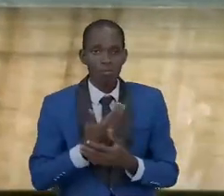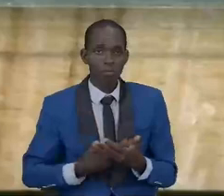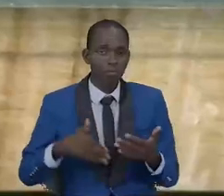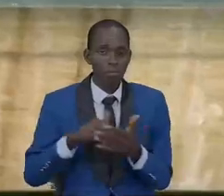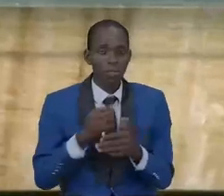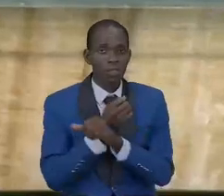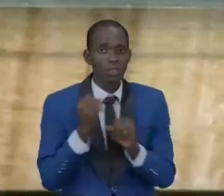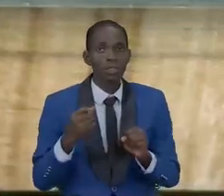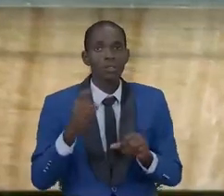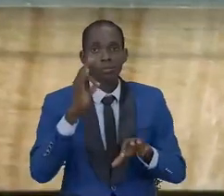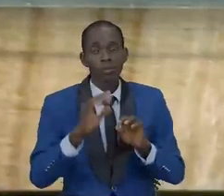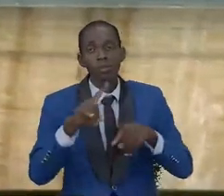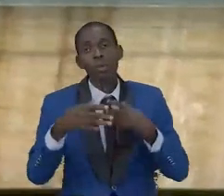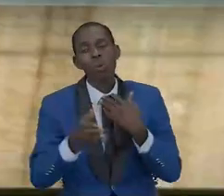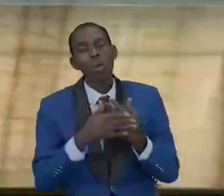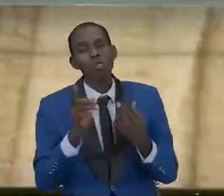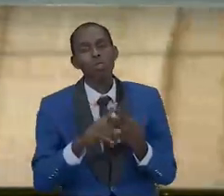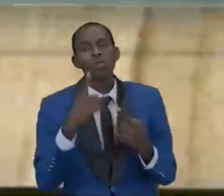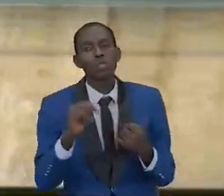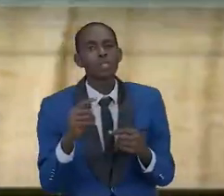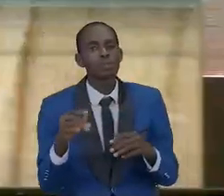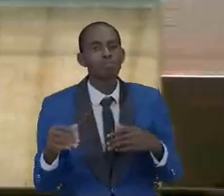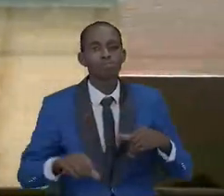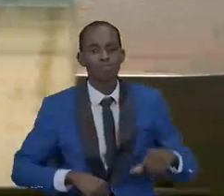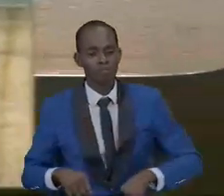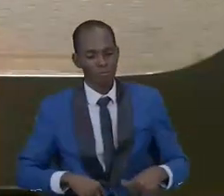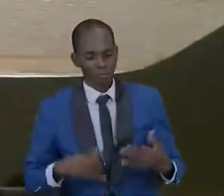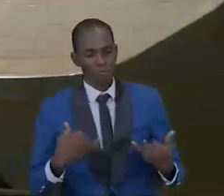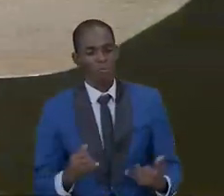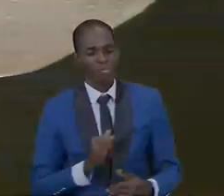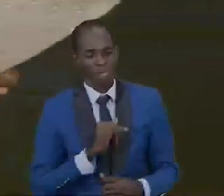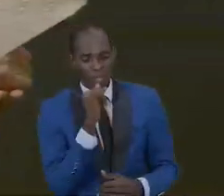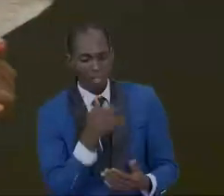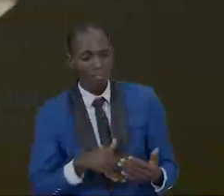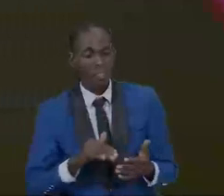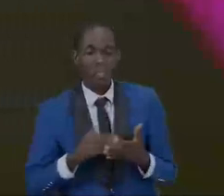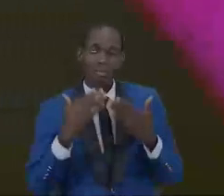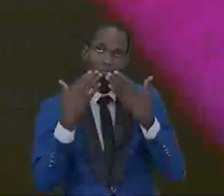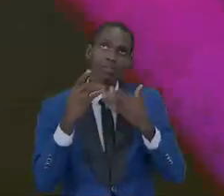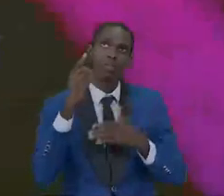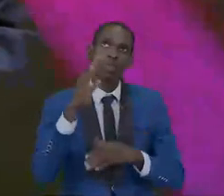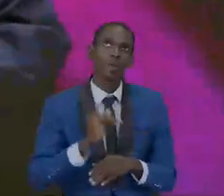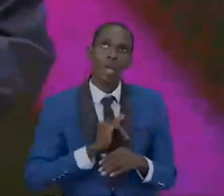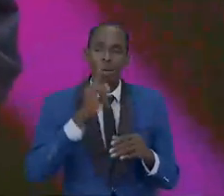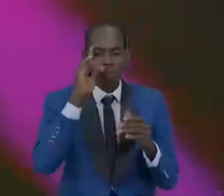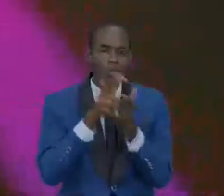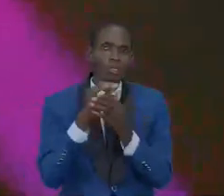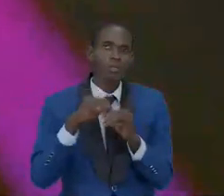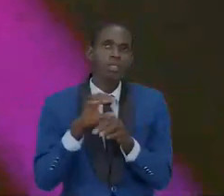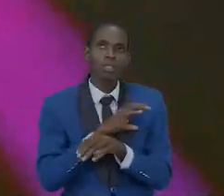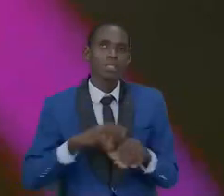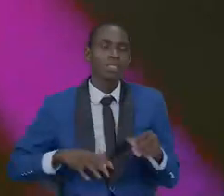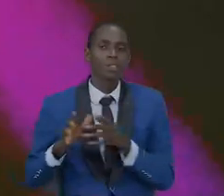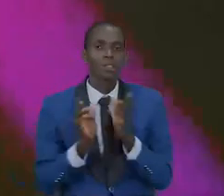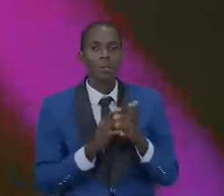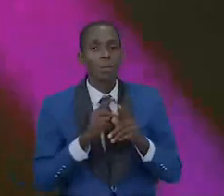une nouvelle naissance nous repartons dans les choses pour dire en réalité signe du nouveau maintenant je remercie Dieu par ici je crois c'est Jésus-Christ